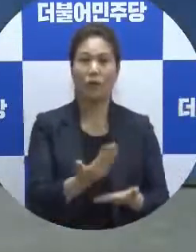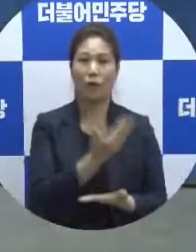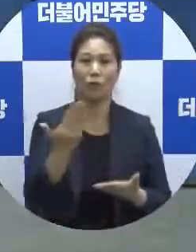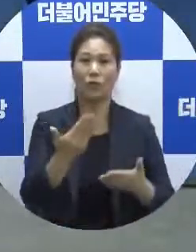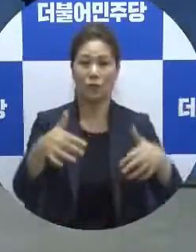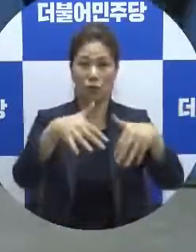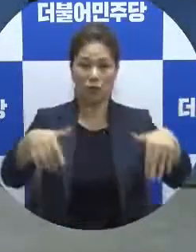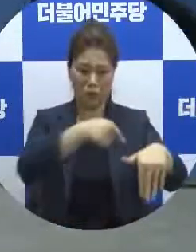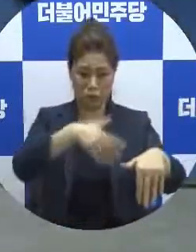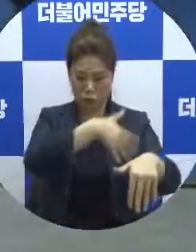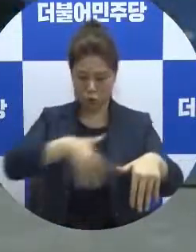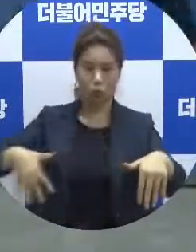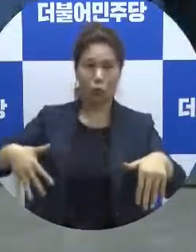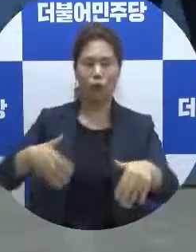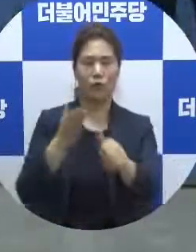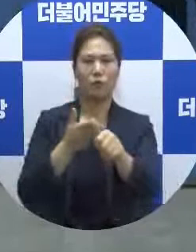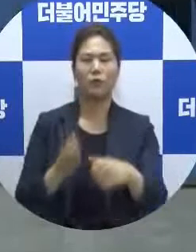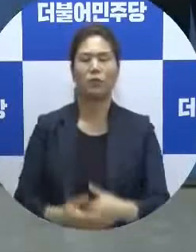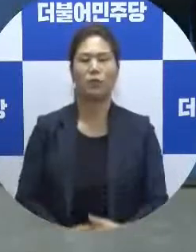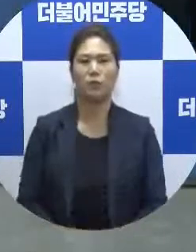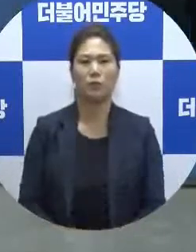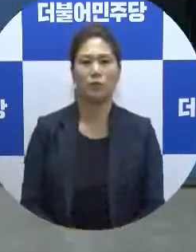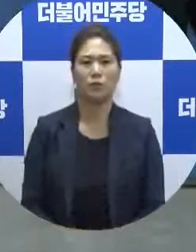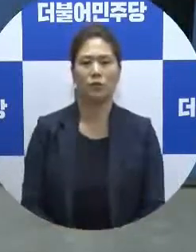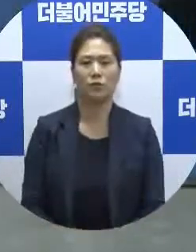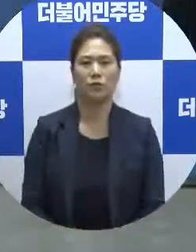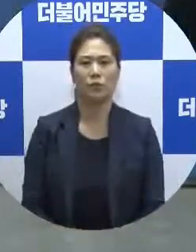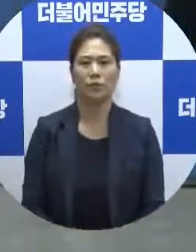뒷줄로 자리를 해주시면 고맙겠습니다.